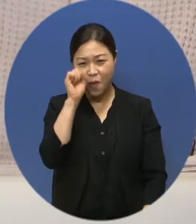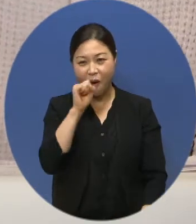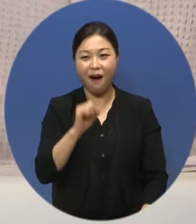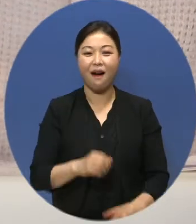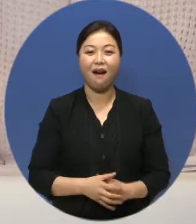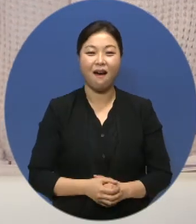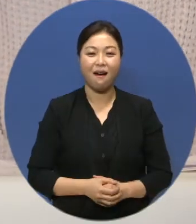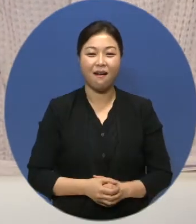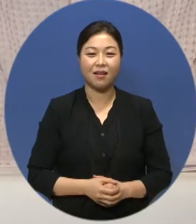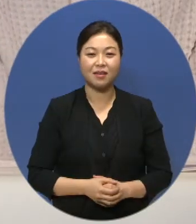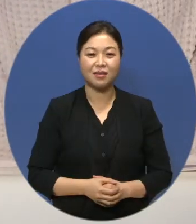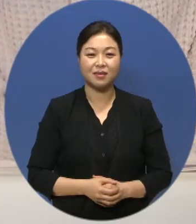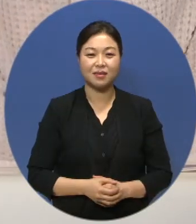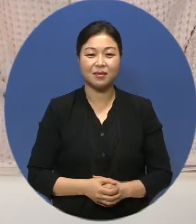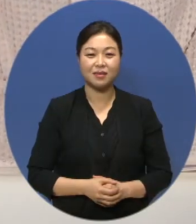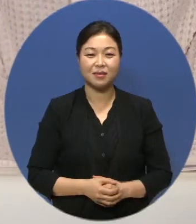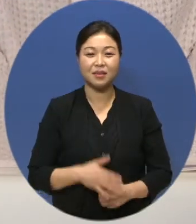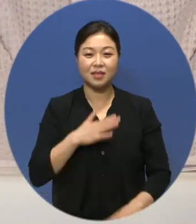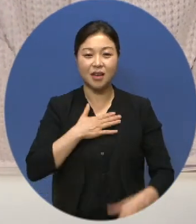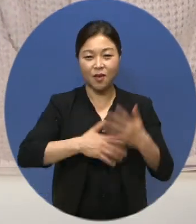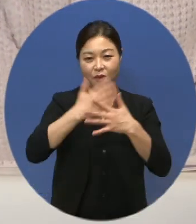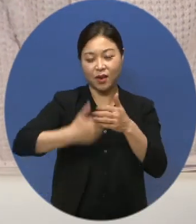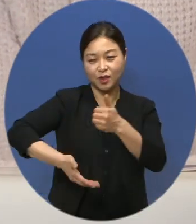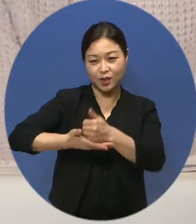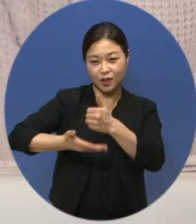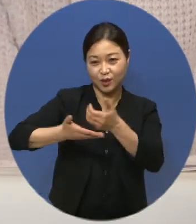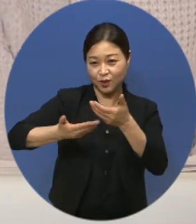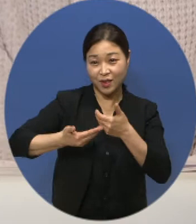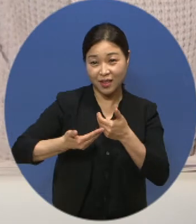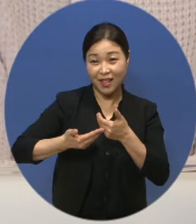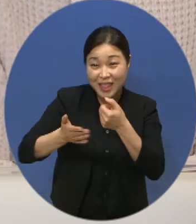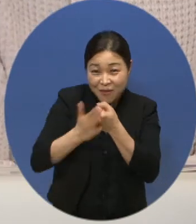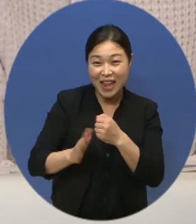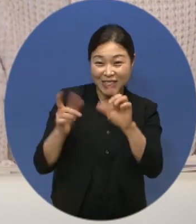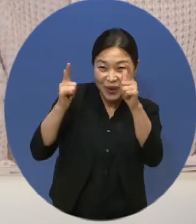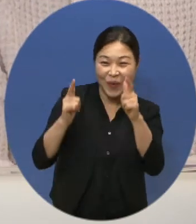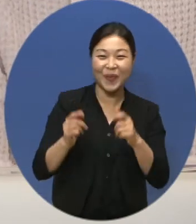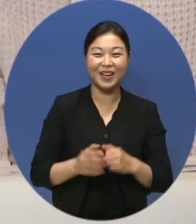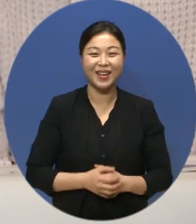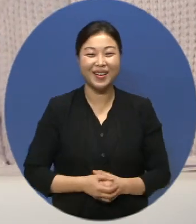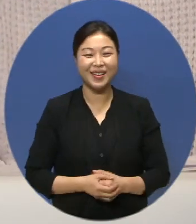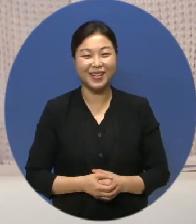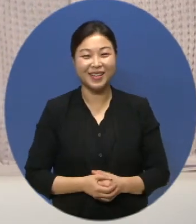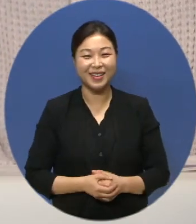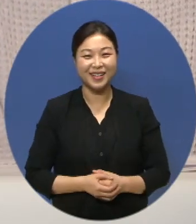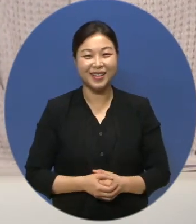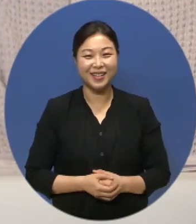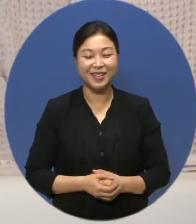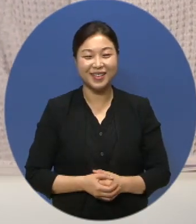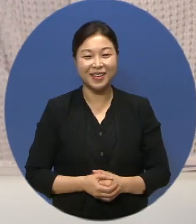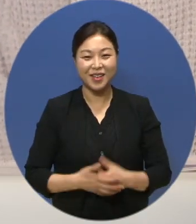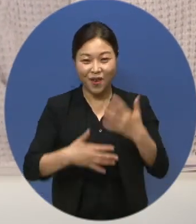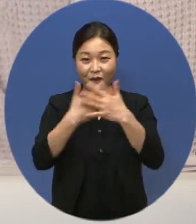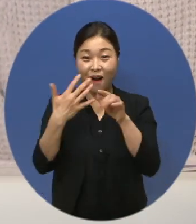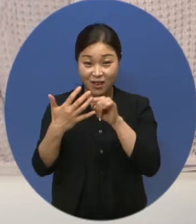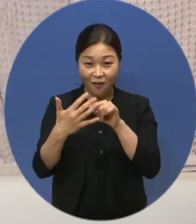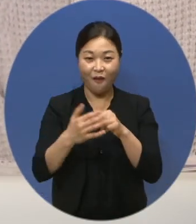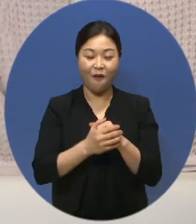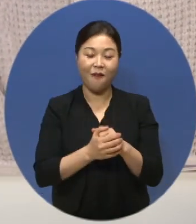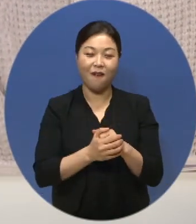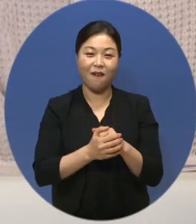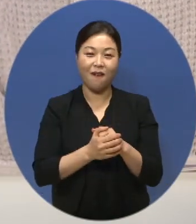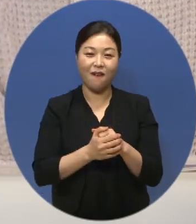좋았거든요. 그러니까 막 제 영화를 칭찬해 주셔서 그런 게 아니고 저는 이제 그 영화를